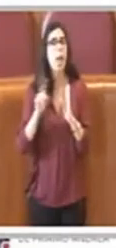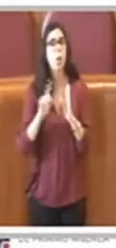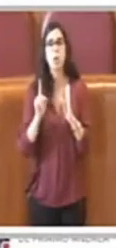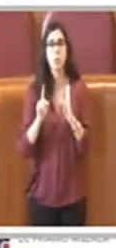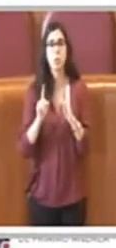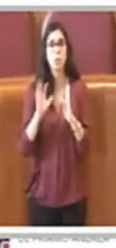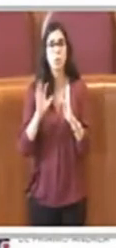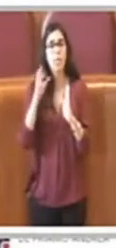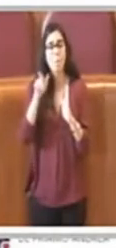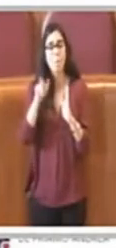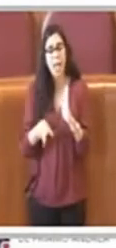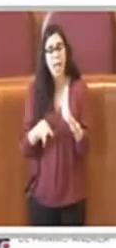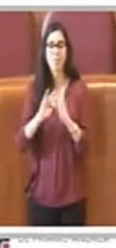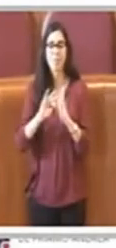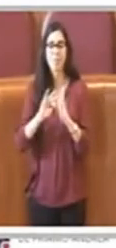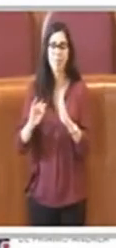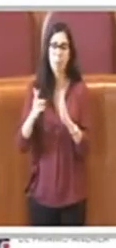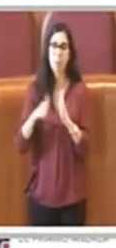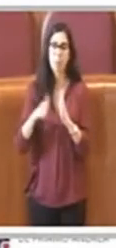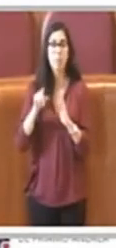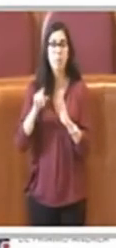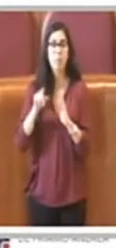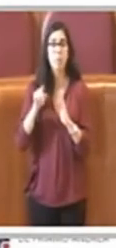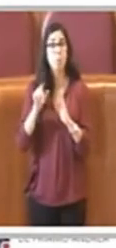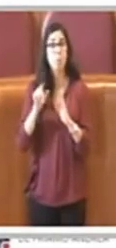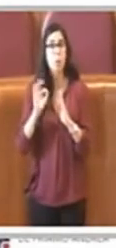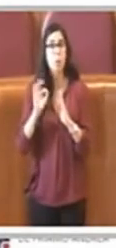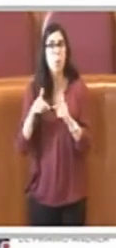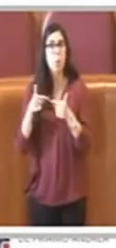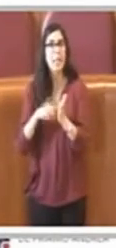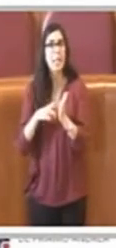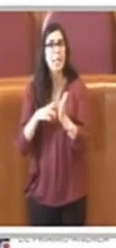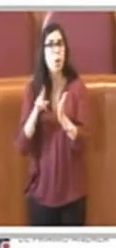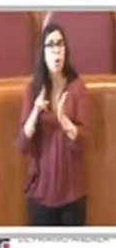diritto di voto sulla base della sua adesione